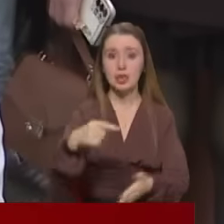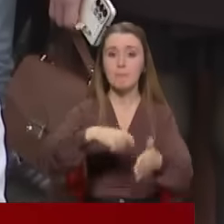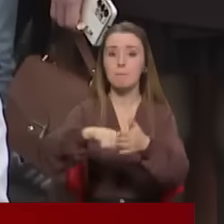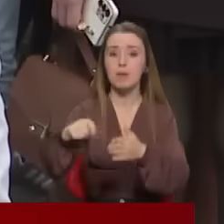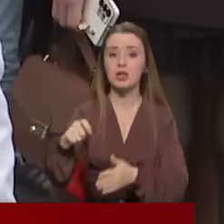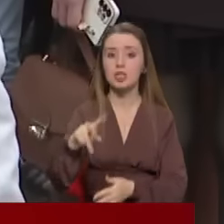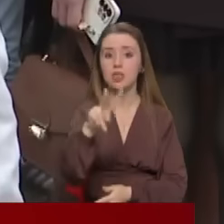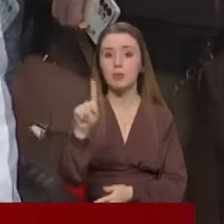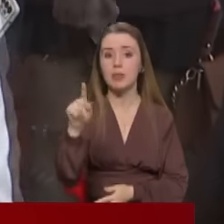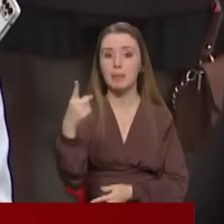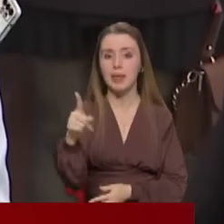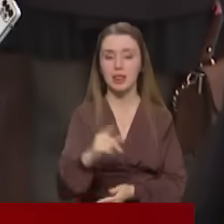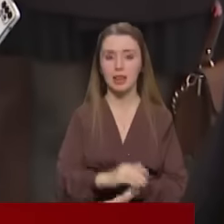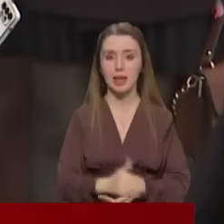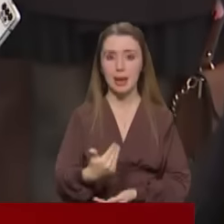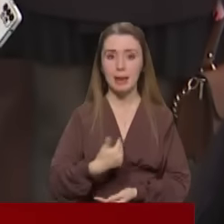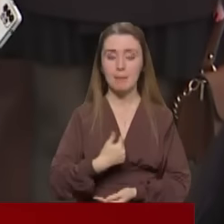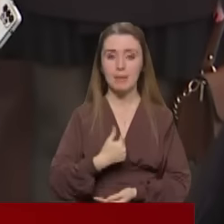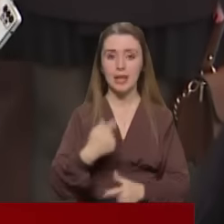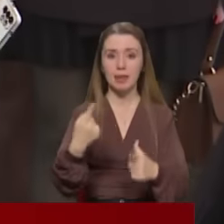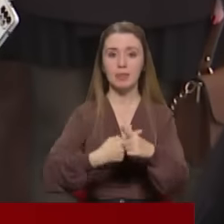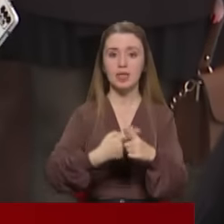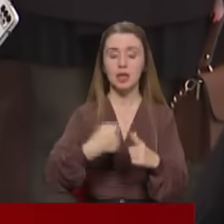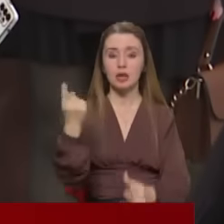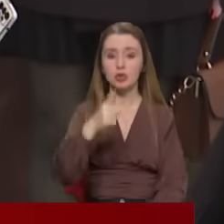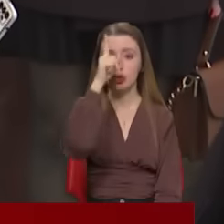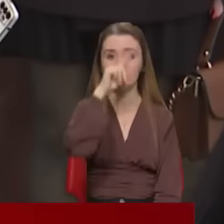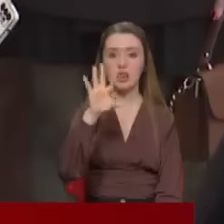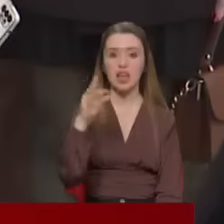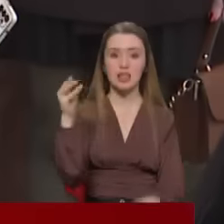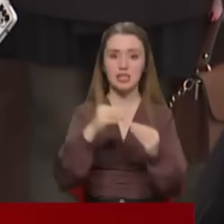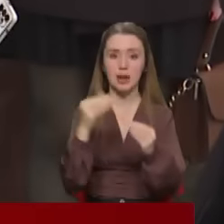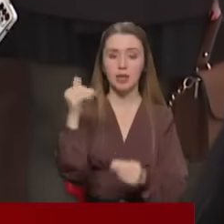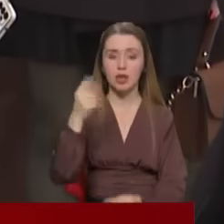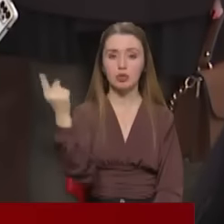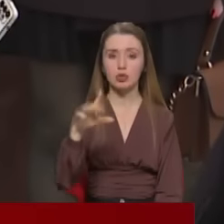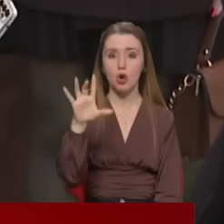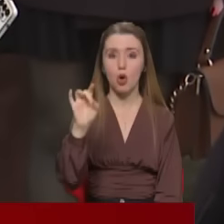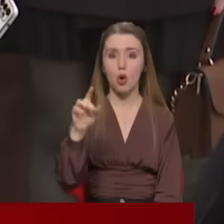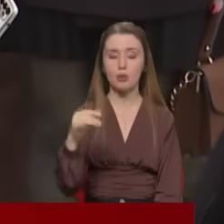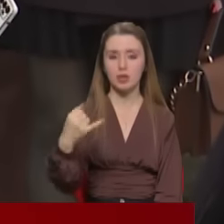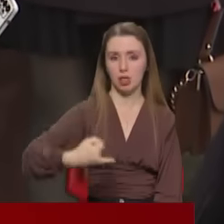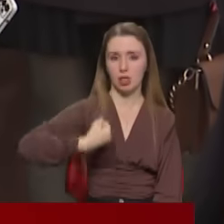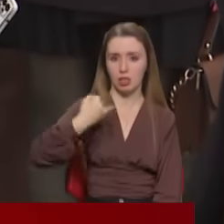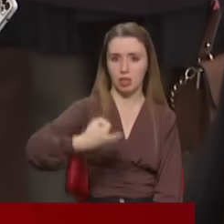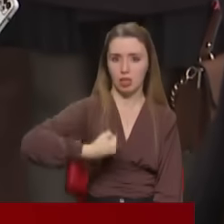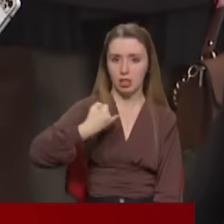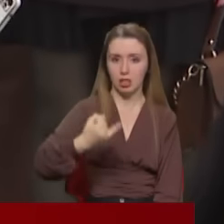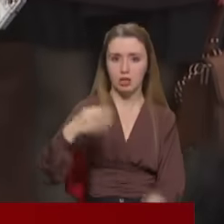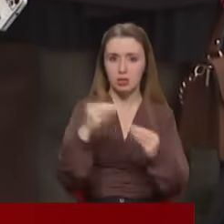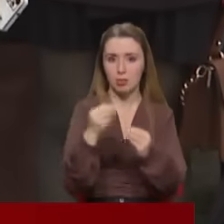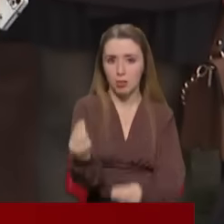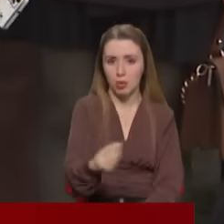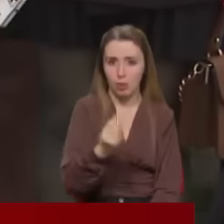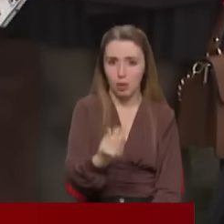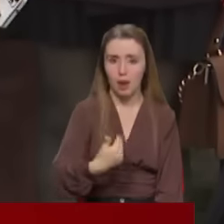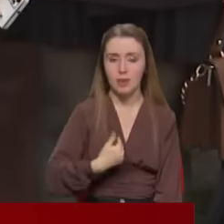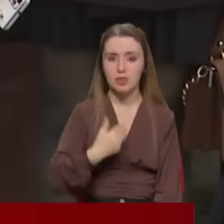kadar? 21 bin lira. Benim kirama %150 zam geldi. %15 dalga geçer gibi bir zam yapıldı.